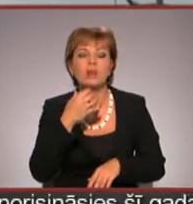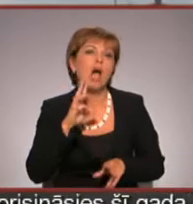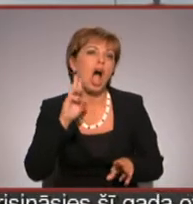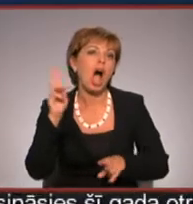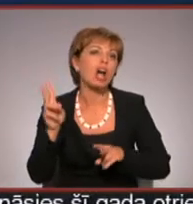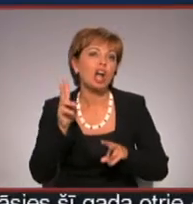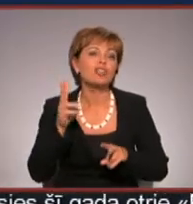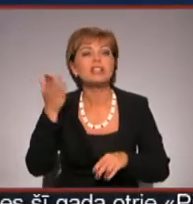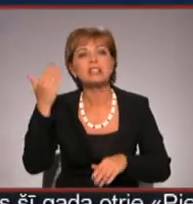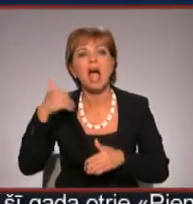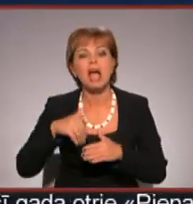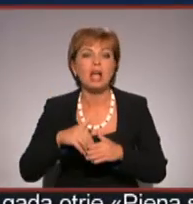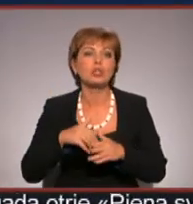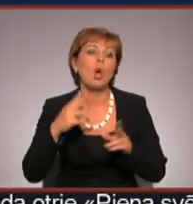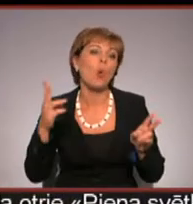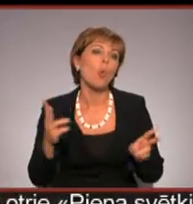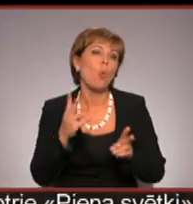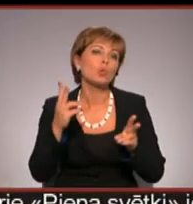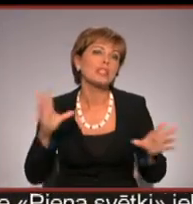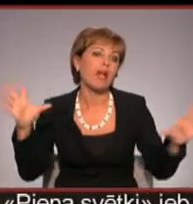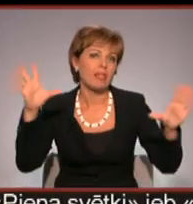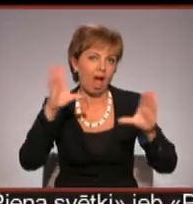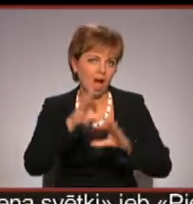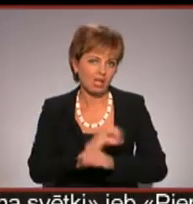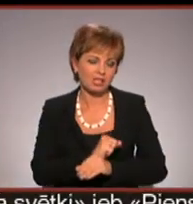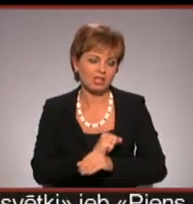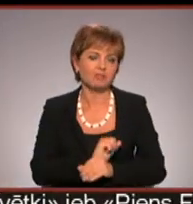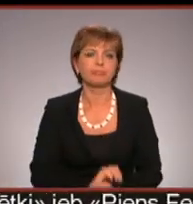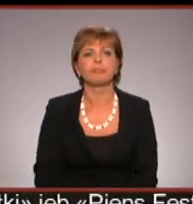svinēs senās uguns nakti. Laura Drēziņa, Rēns Anziķis, TV Kurzeme.